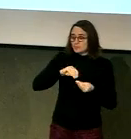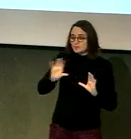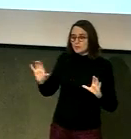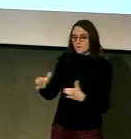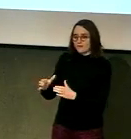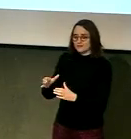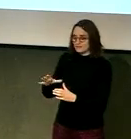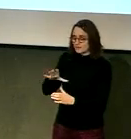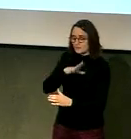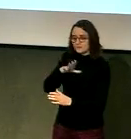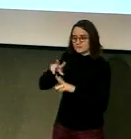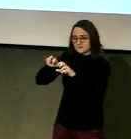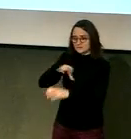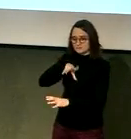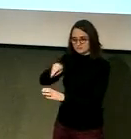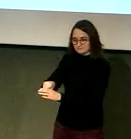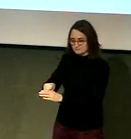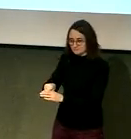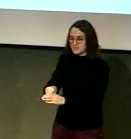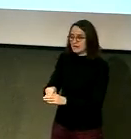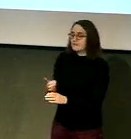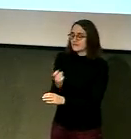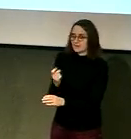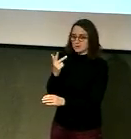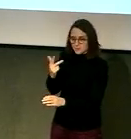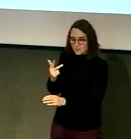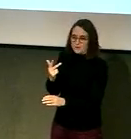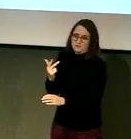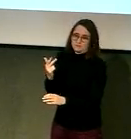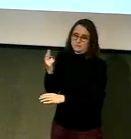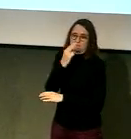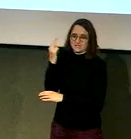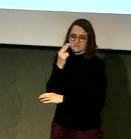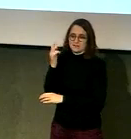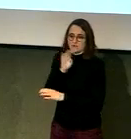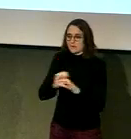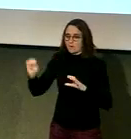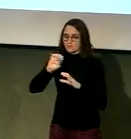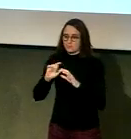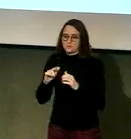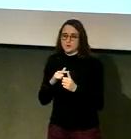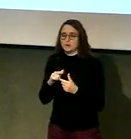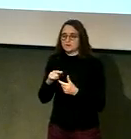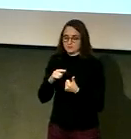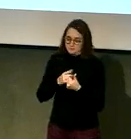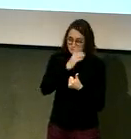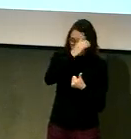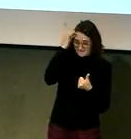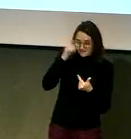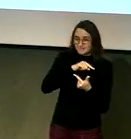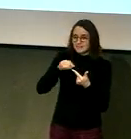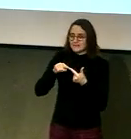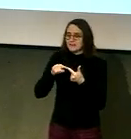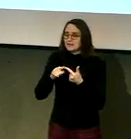de professeurs-chercheurs de 3 universités du sud de l'Europe, donc Université de Comilhas à Madrid,